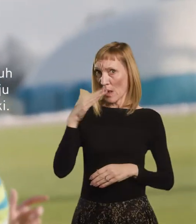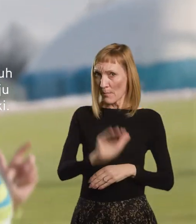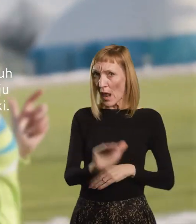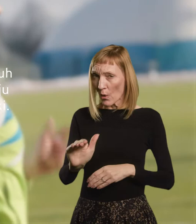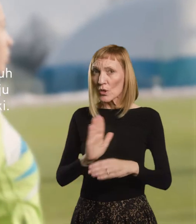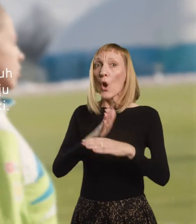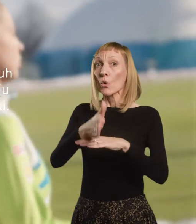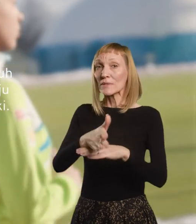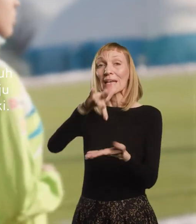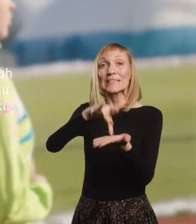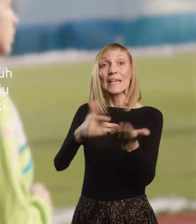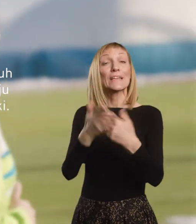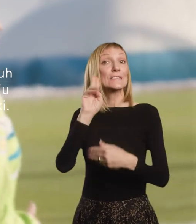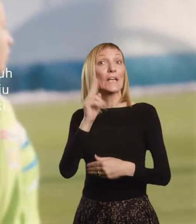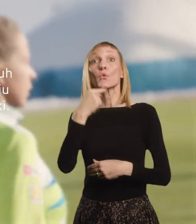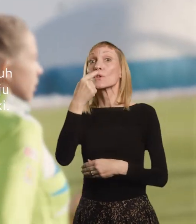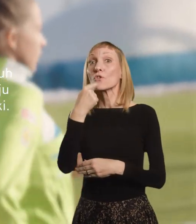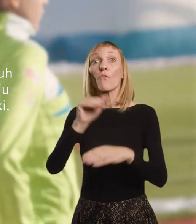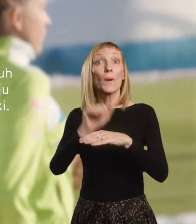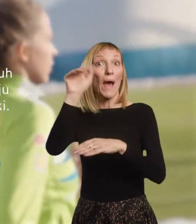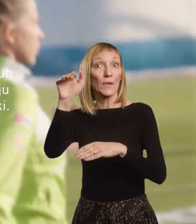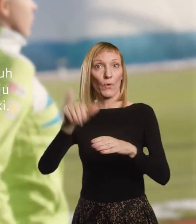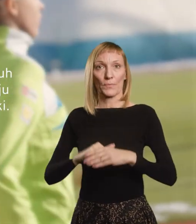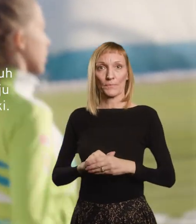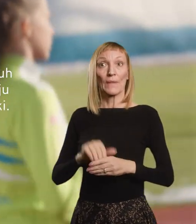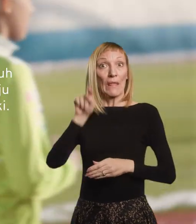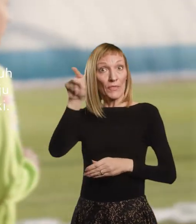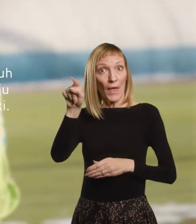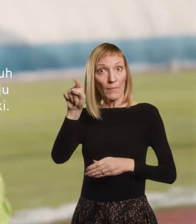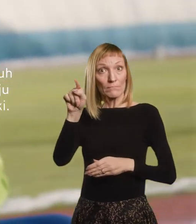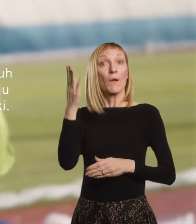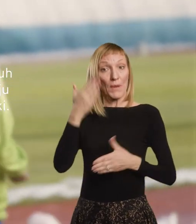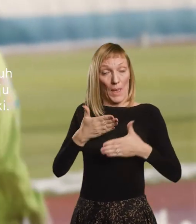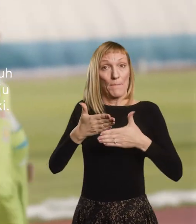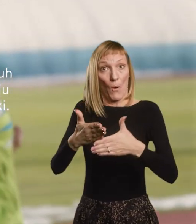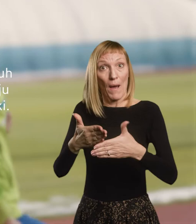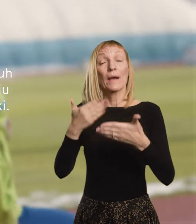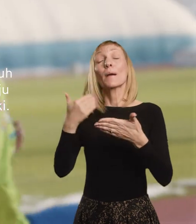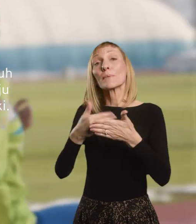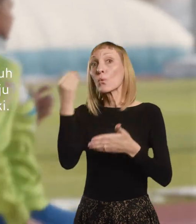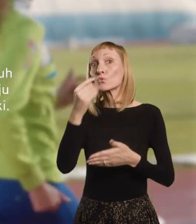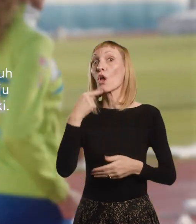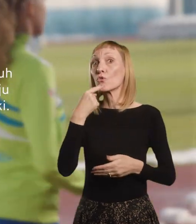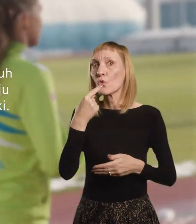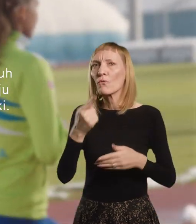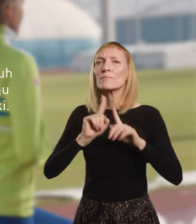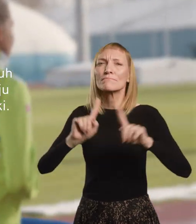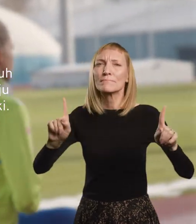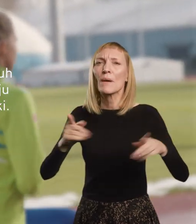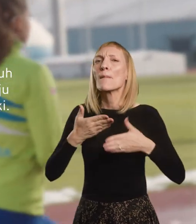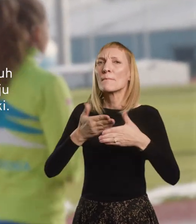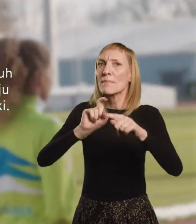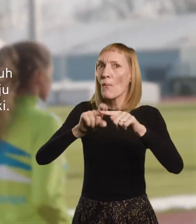Kot otrok je obiskovala Center za sluh in govor Maribor, kjer so ji pri učenju govora pomagali